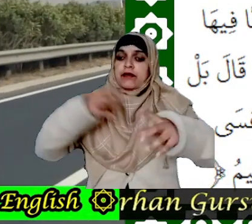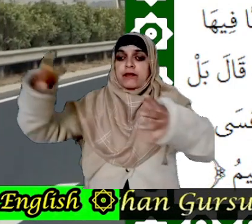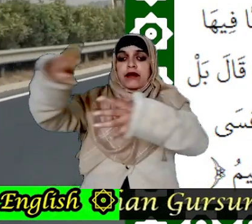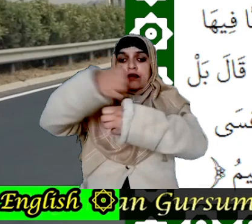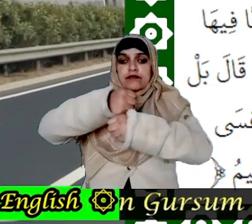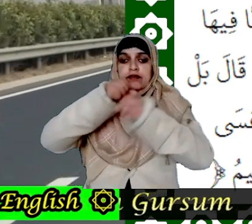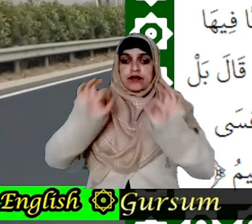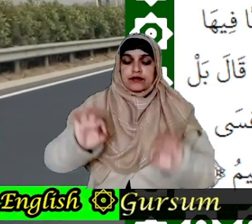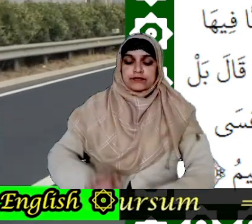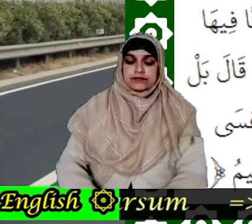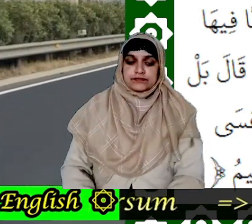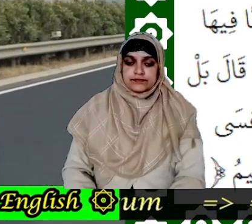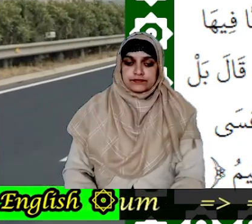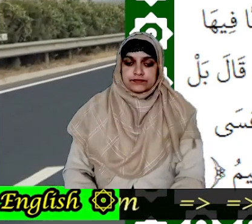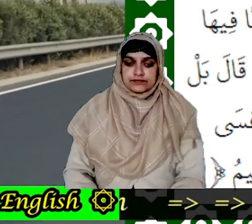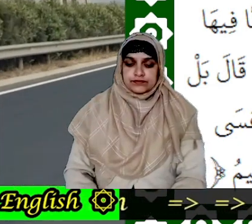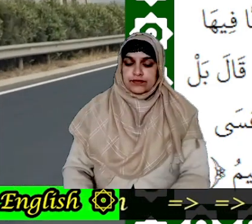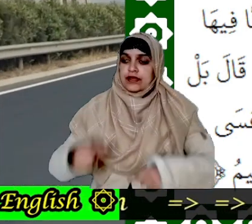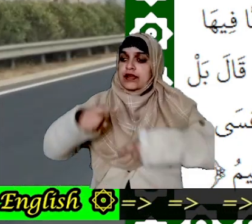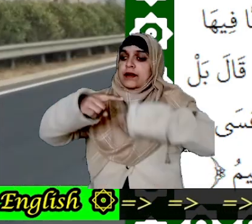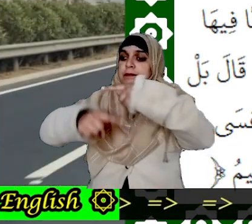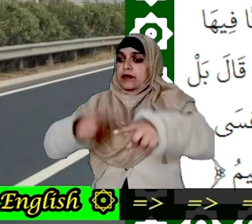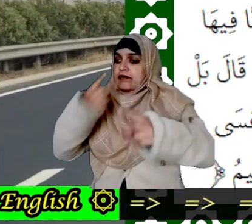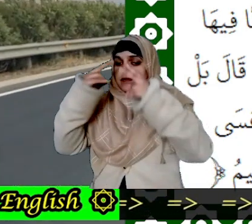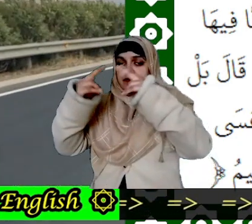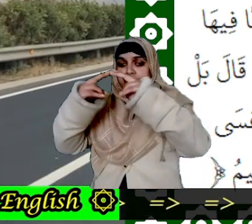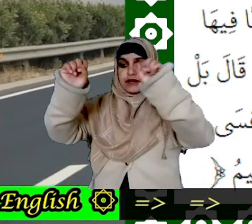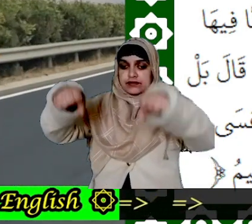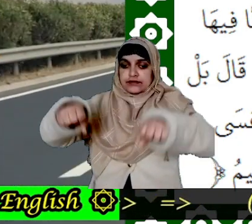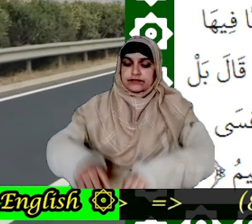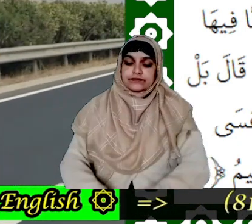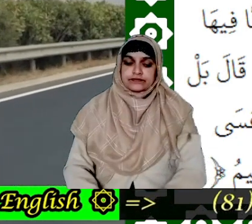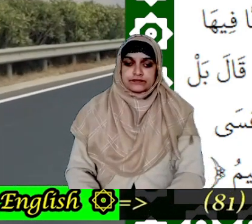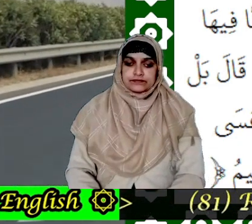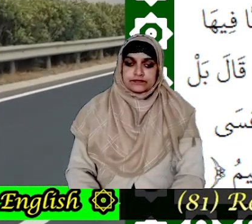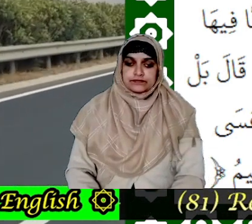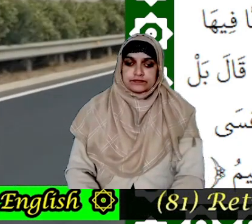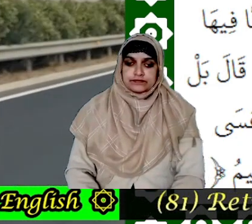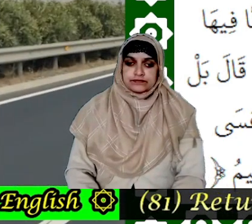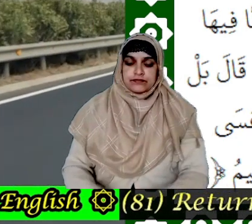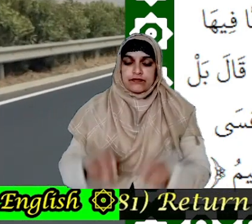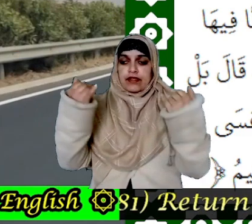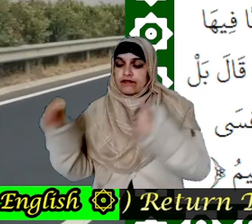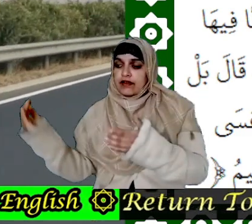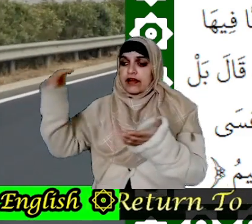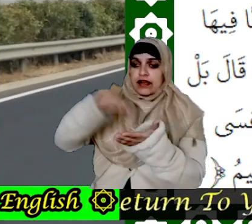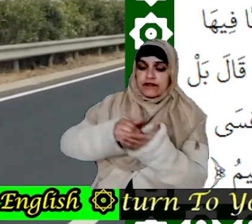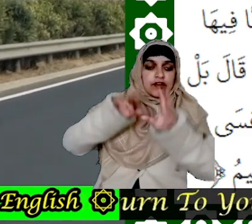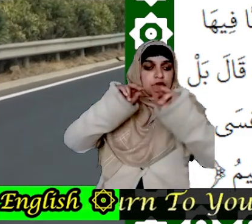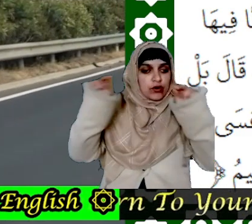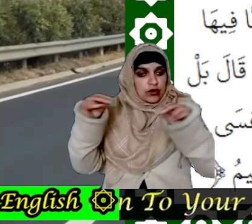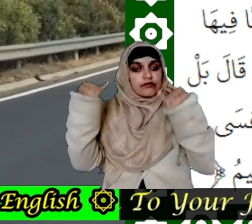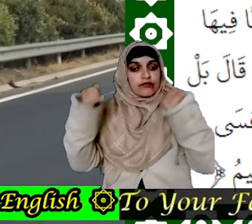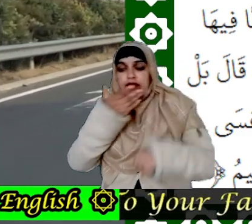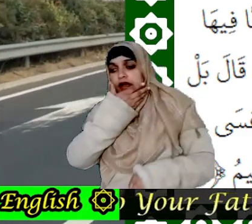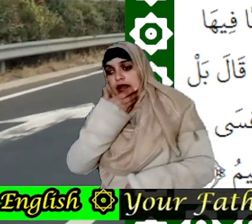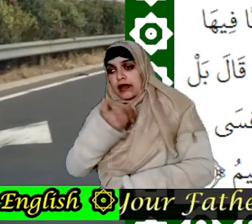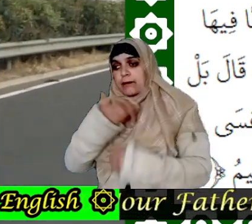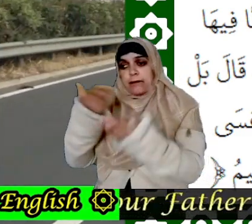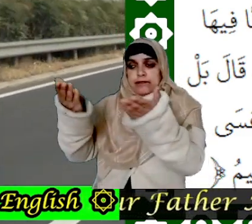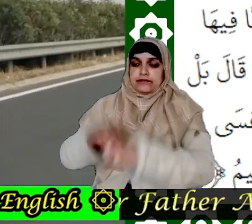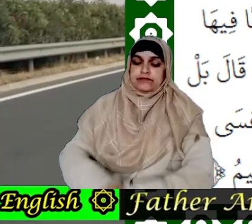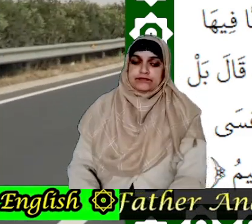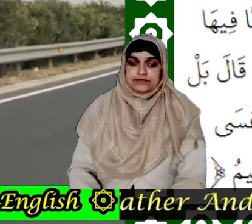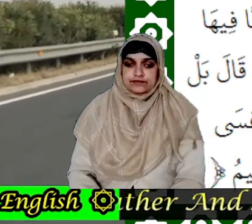غالا غافتشون نتاتي ري أهل العير تاتي خيط. واسأل القرية إيه أهل القرية على حذف